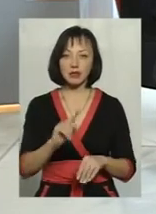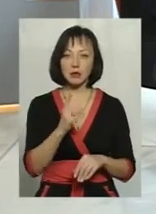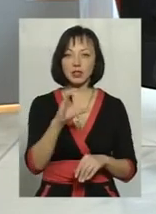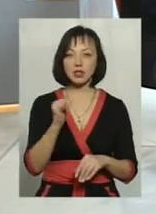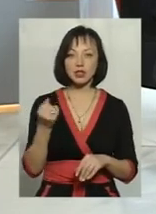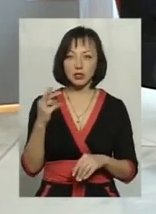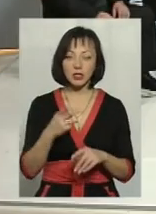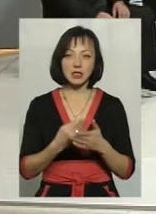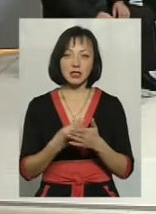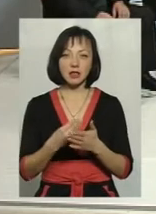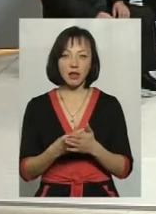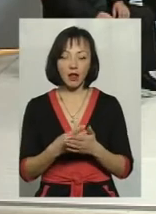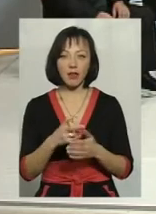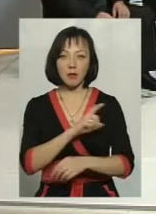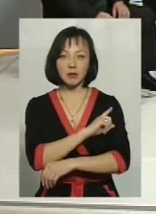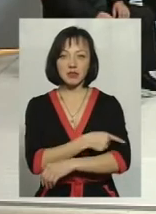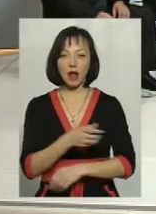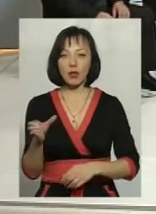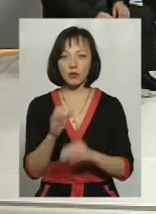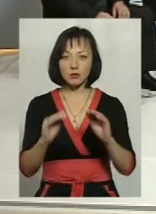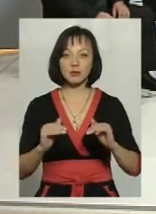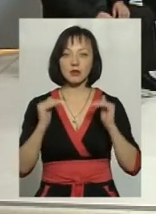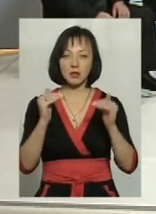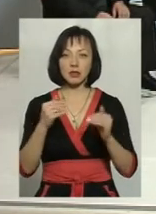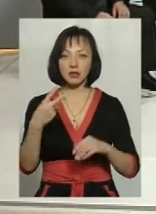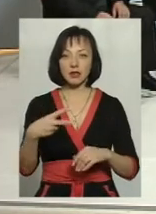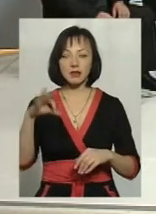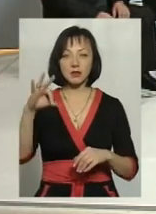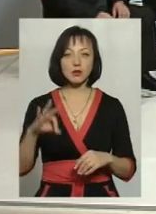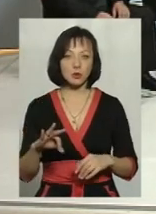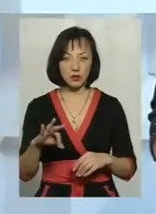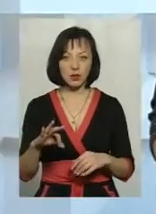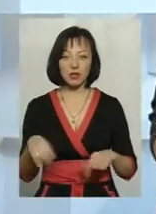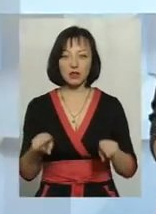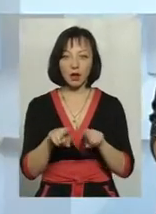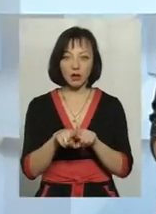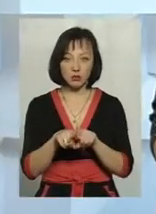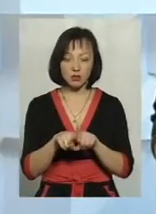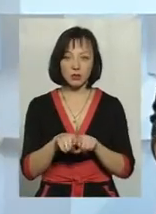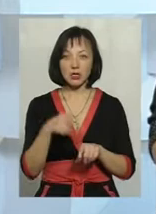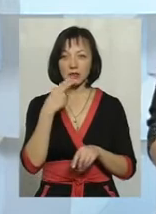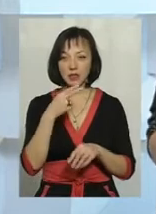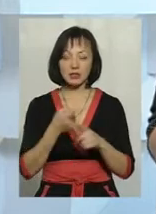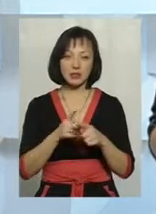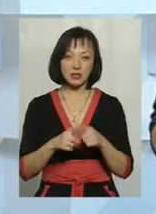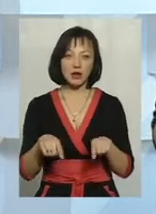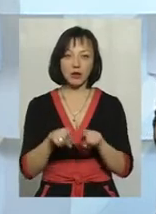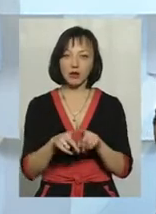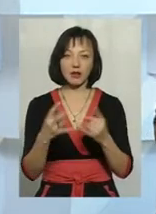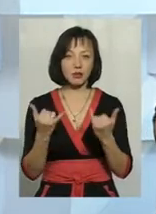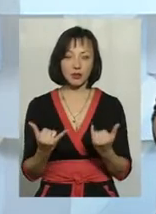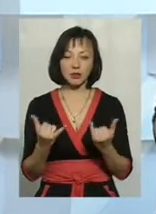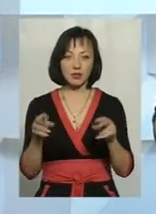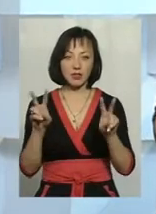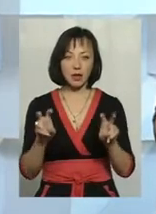січня ціна на міцний алкоголь має зрости десь приблизно на 20%. І також на цигарки. Ну, це також не сьогоднішня